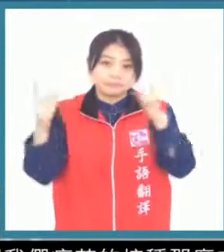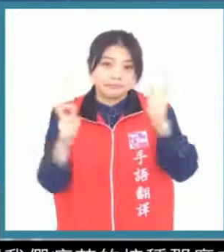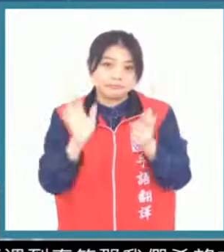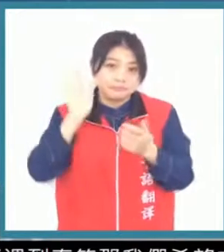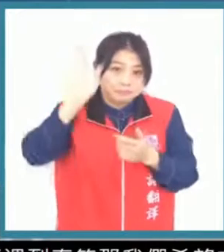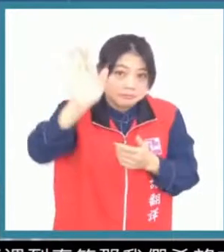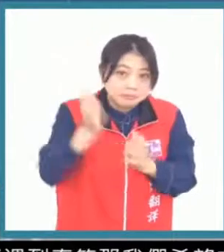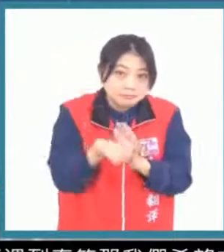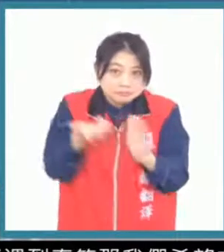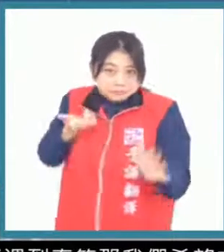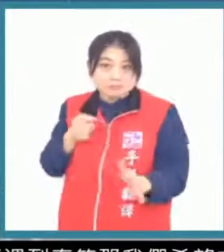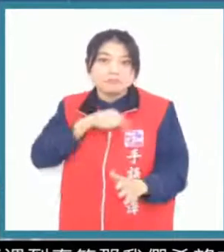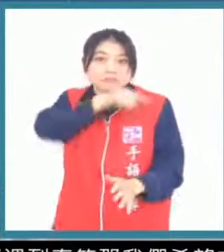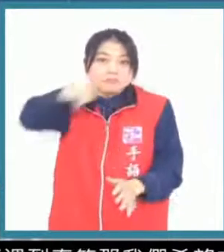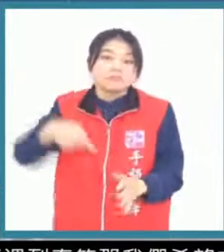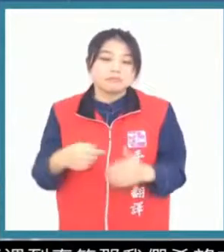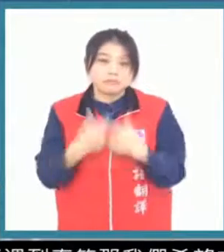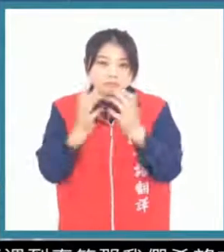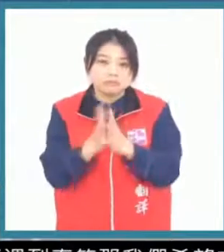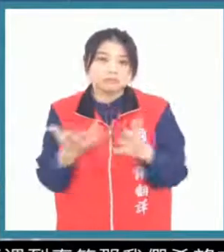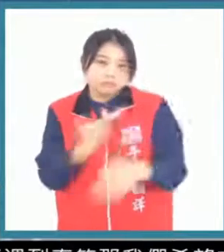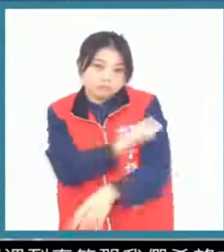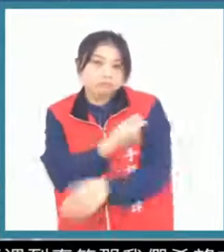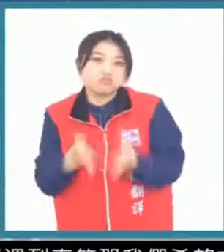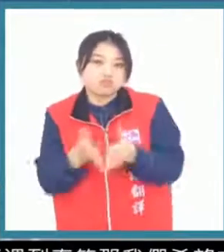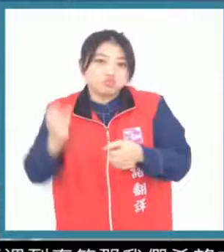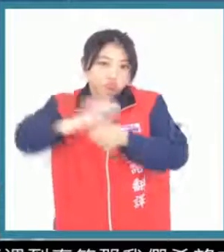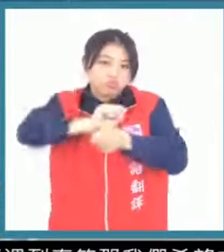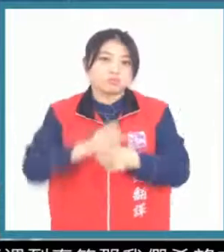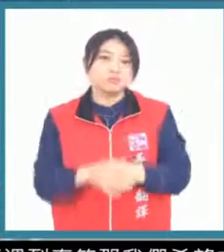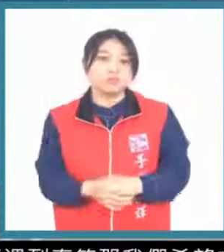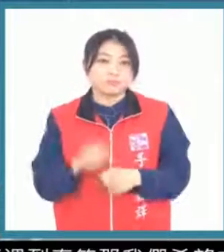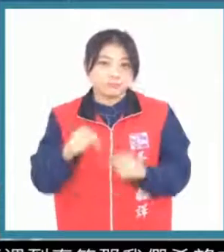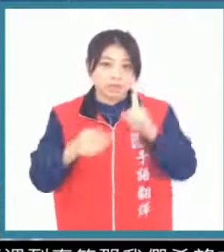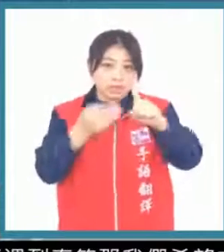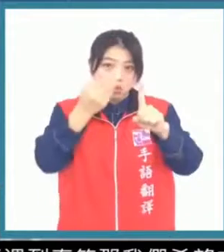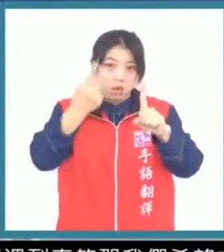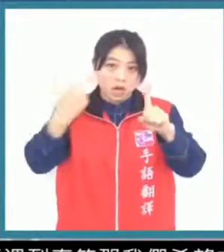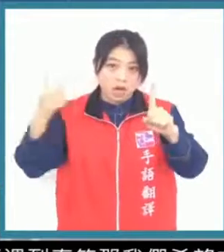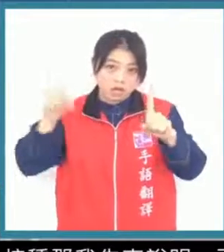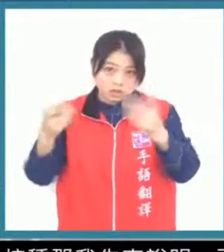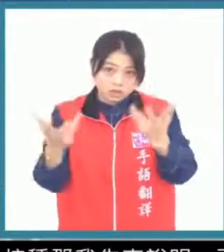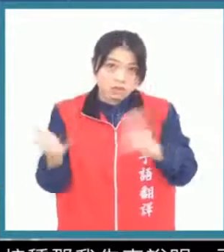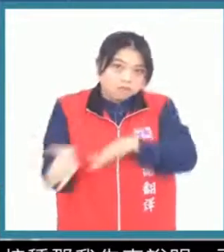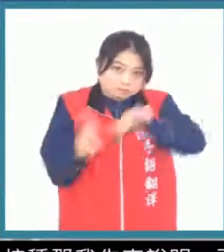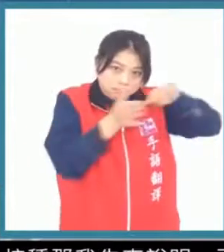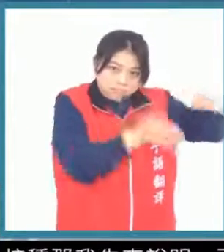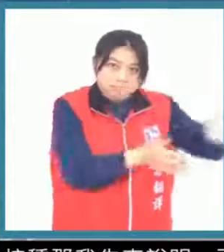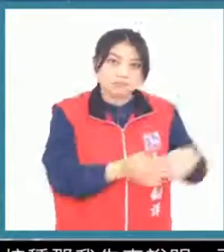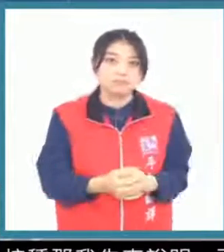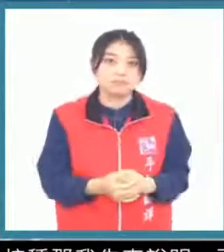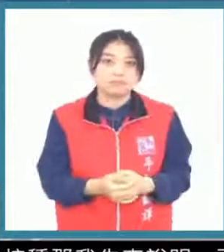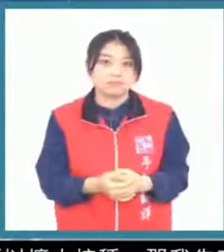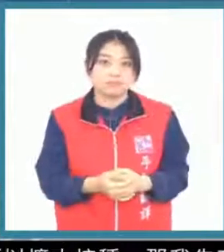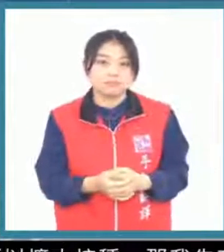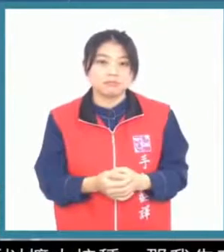大接种。那我先来说明一下，除了1922的系统以外，我们